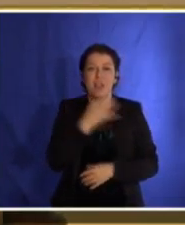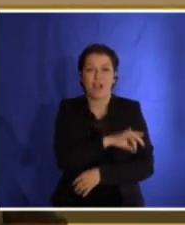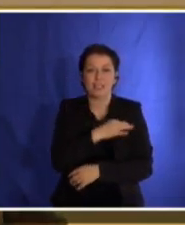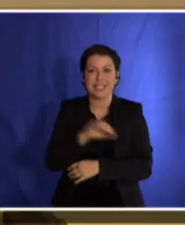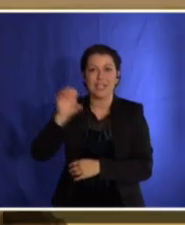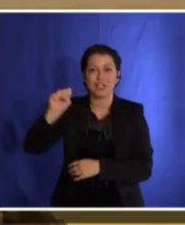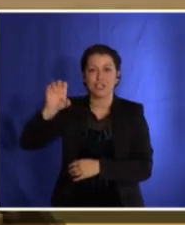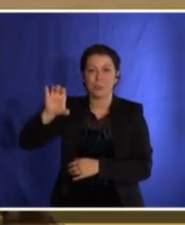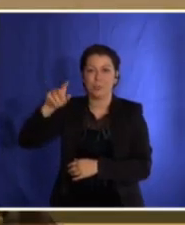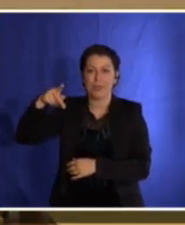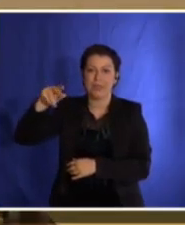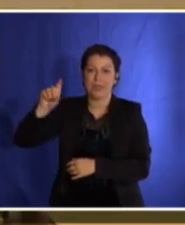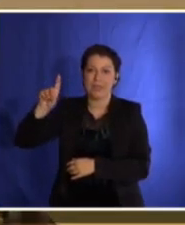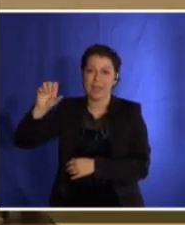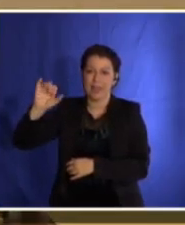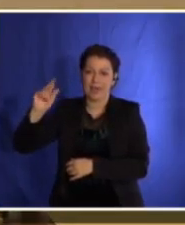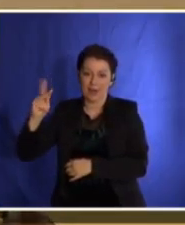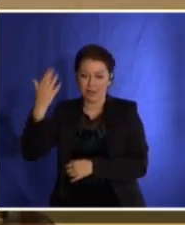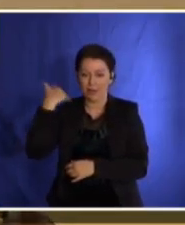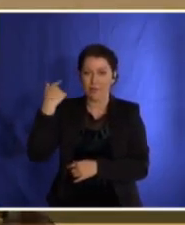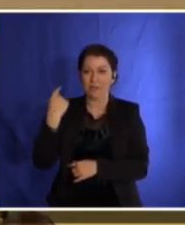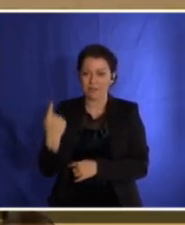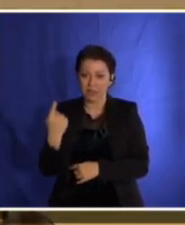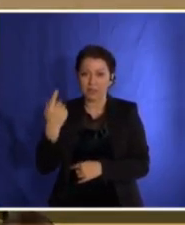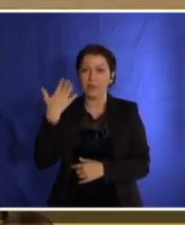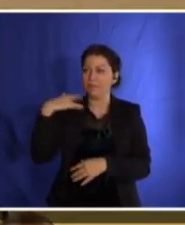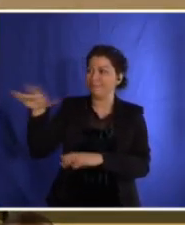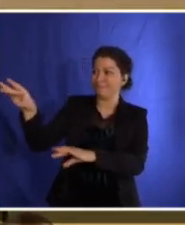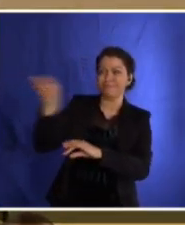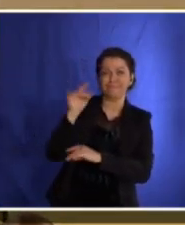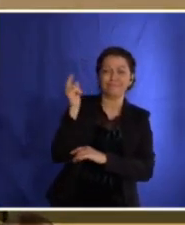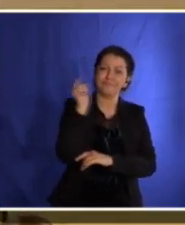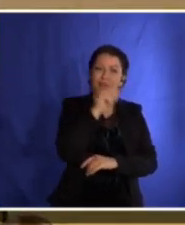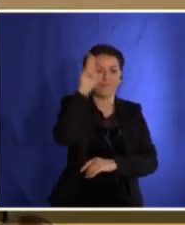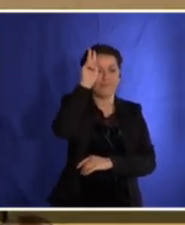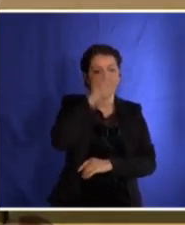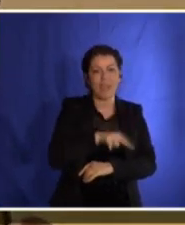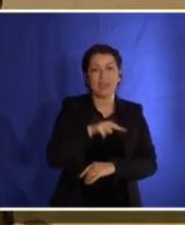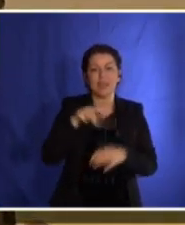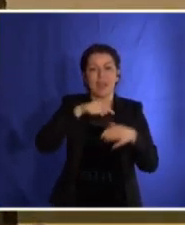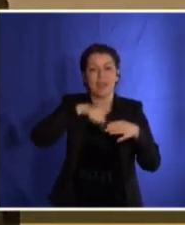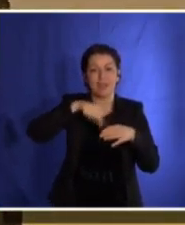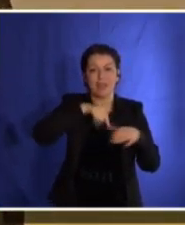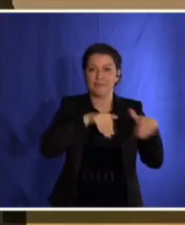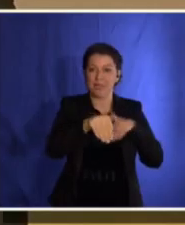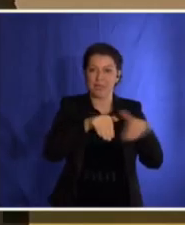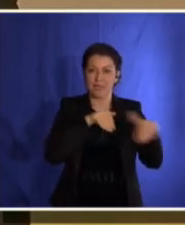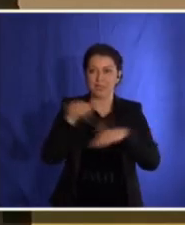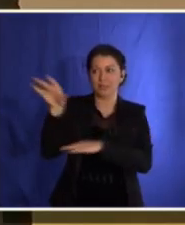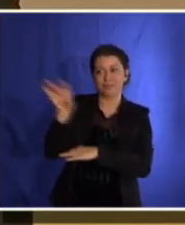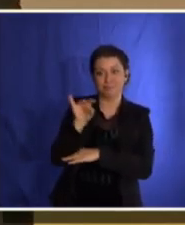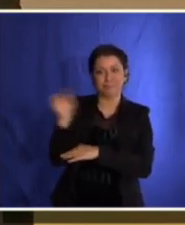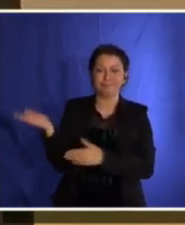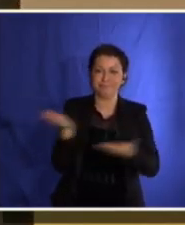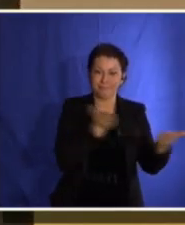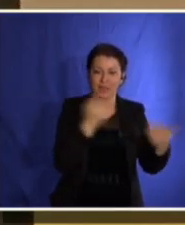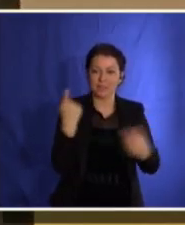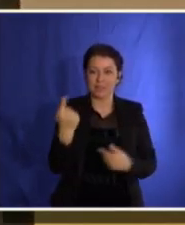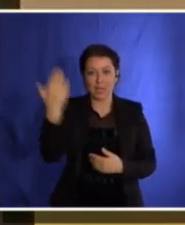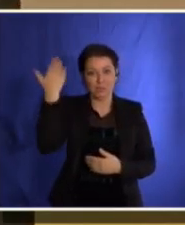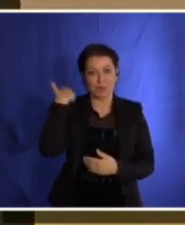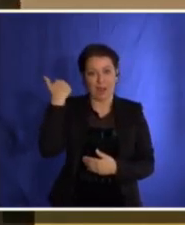April als Innenministerin nach Wien geholt und du wurdest damals mit 24 Jahren Staatssekretär